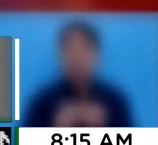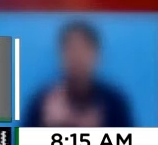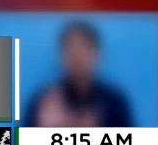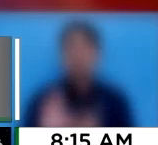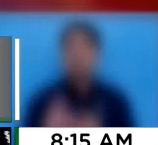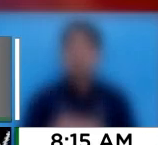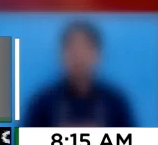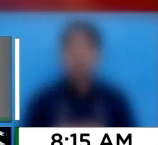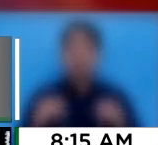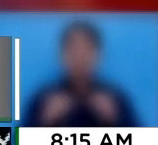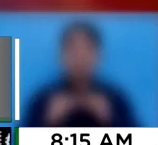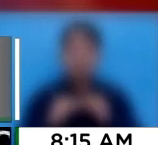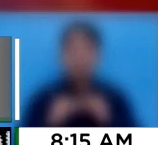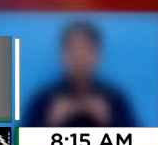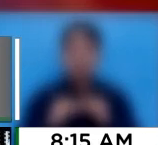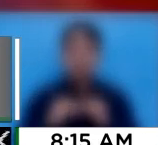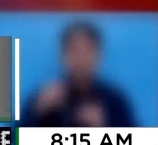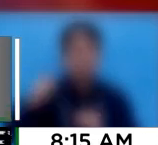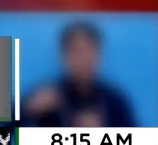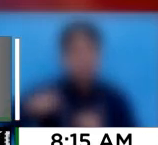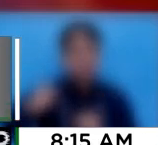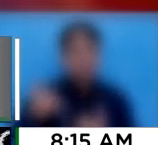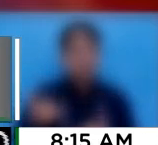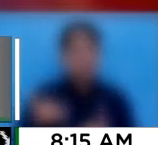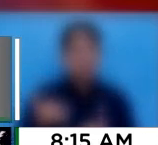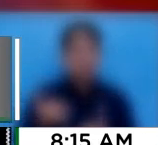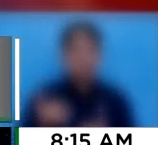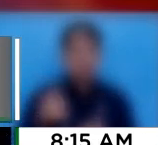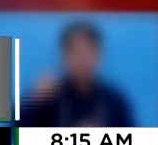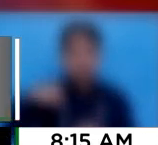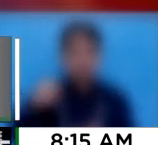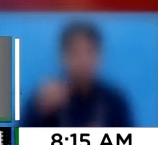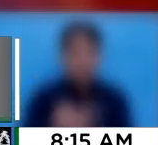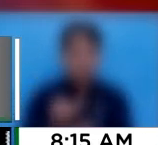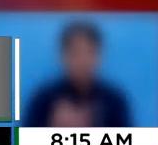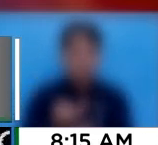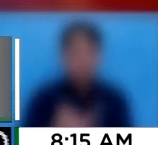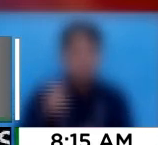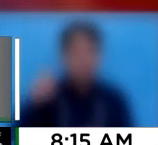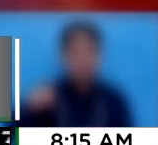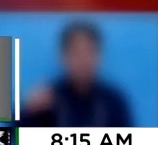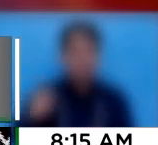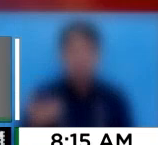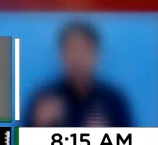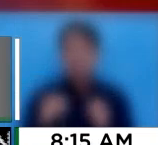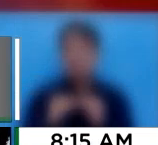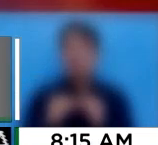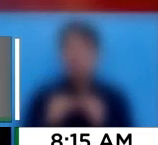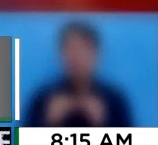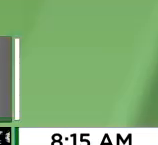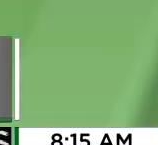at research. Sumentro kasi sa ekonomiya at pagbangon mula sa pandemya ang naging talumpati ng Pangulo.